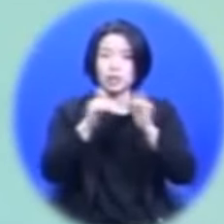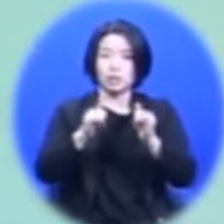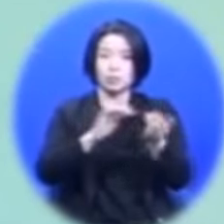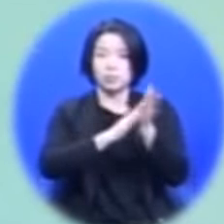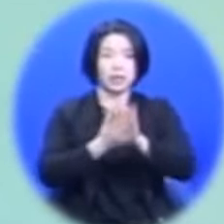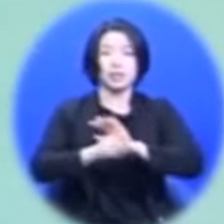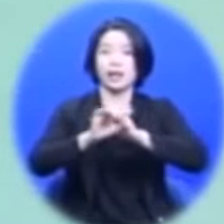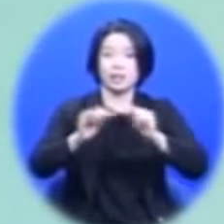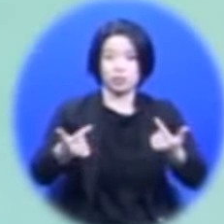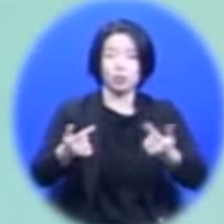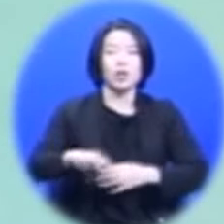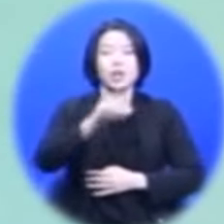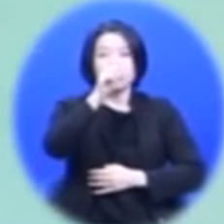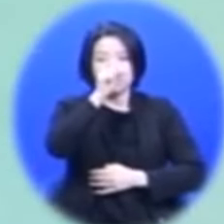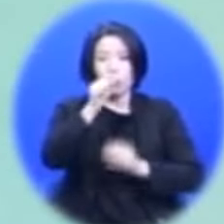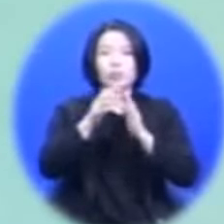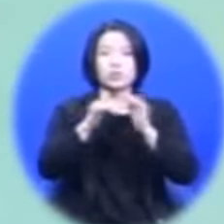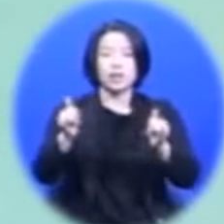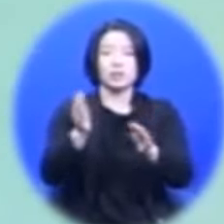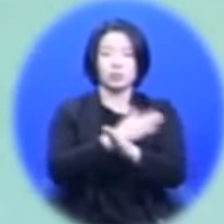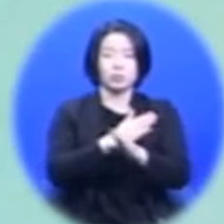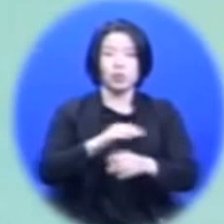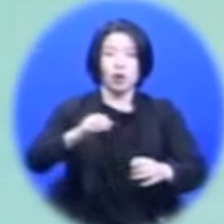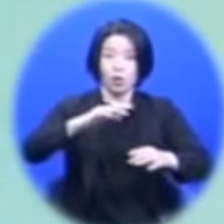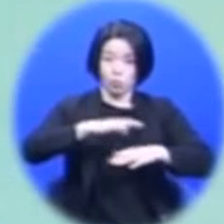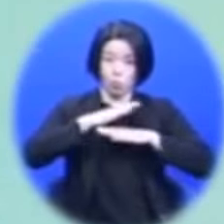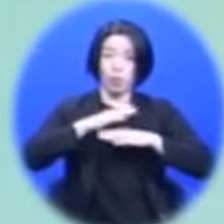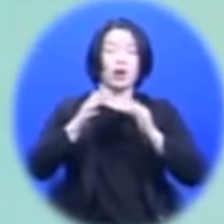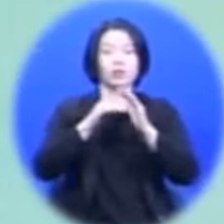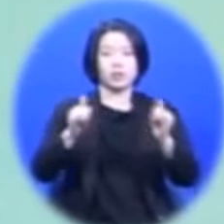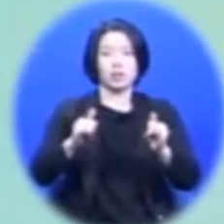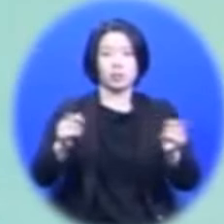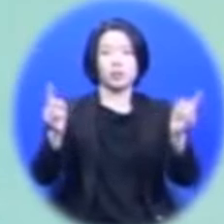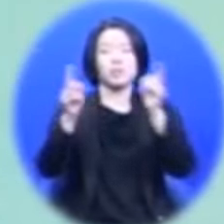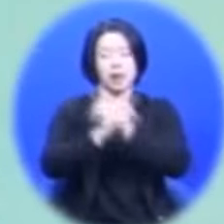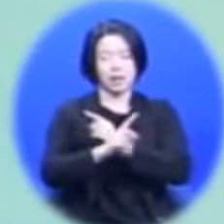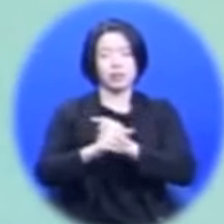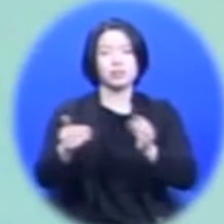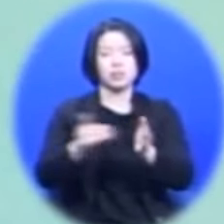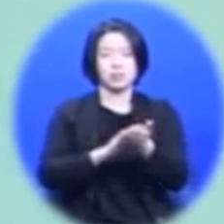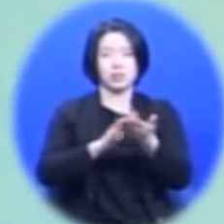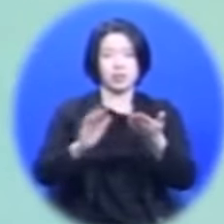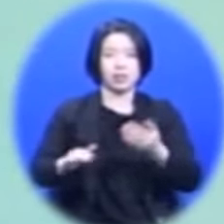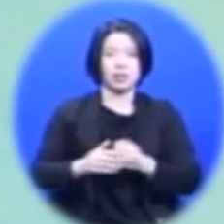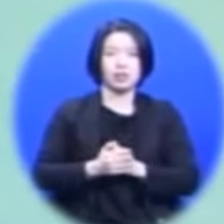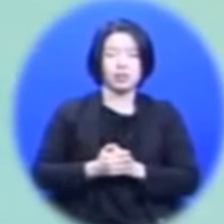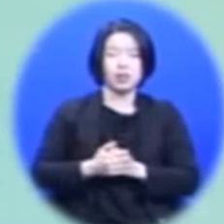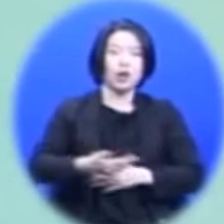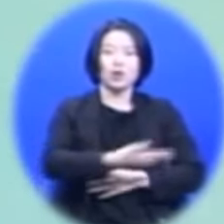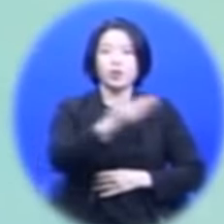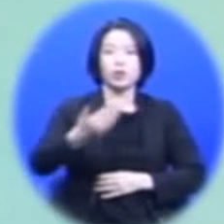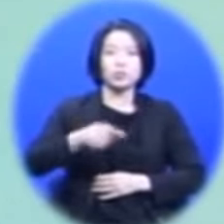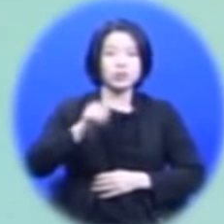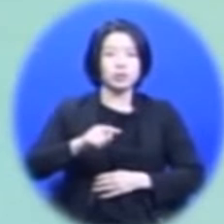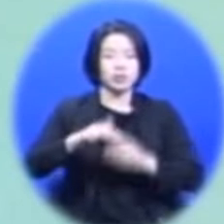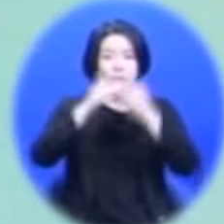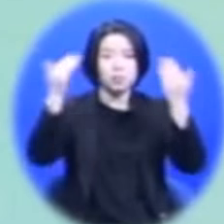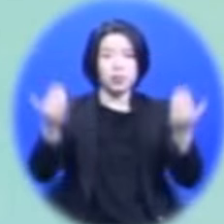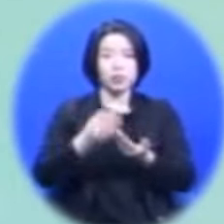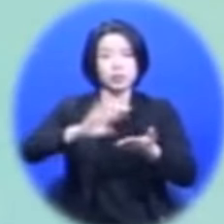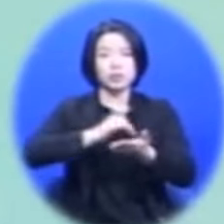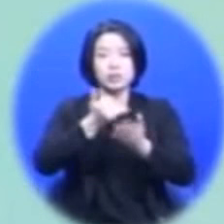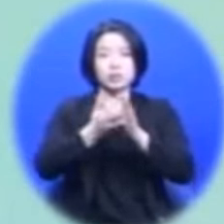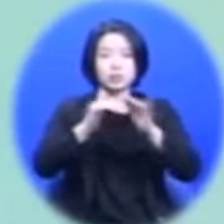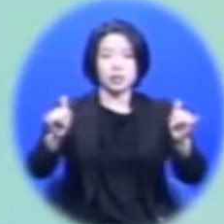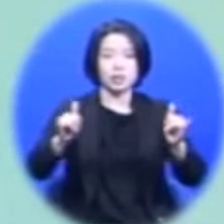아니고 좋은 사람에서 놀라운 사람으로 바뀌었습니다. 여러분 이것은 모든